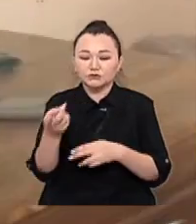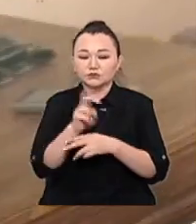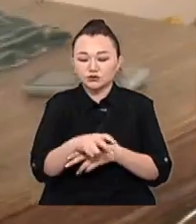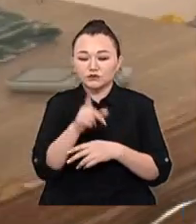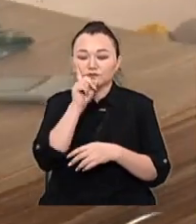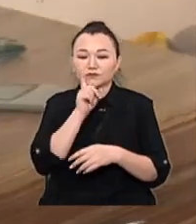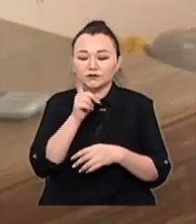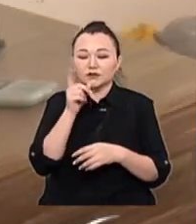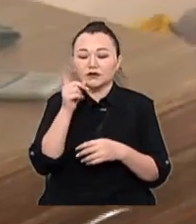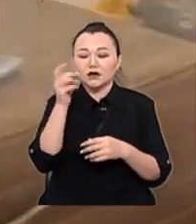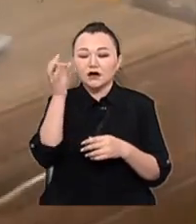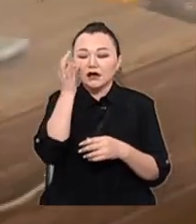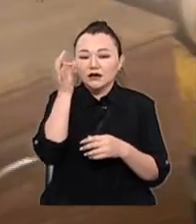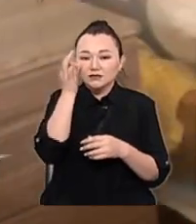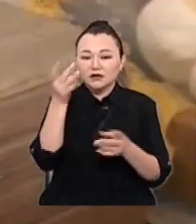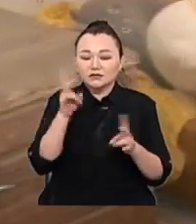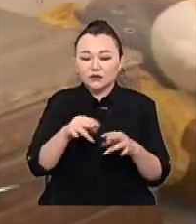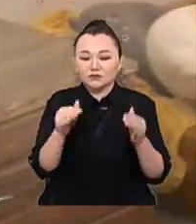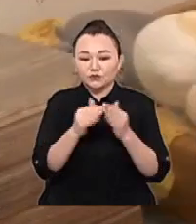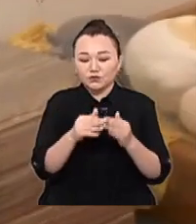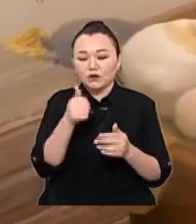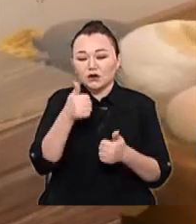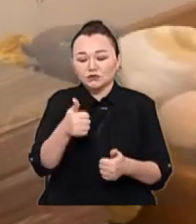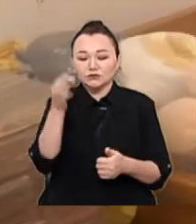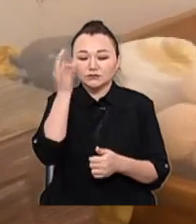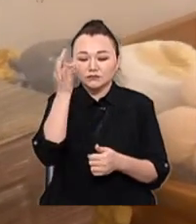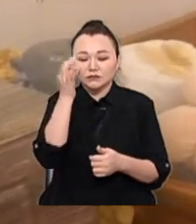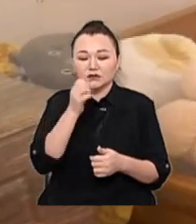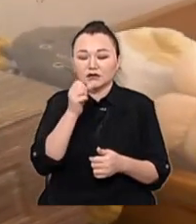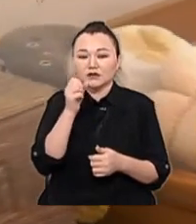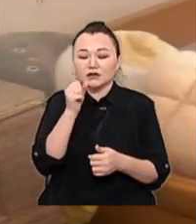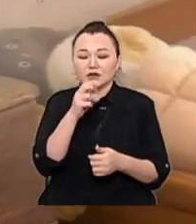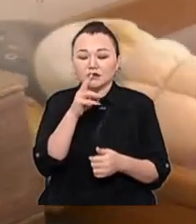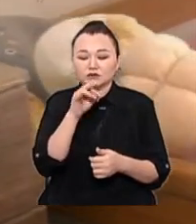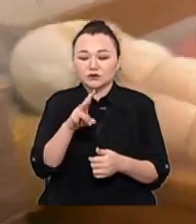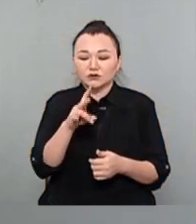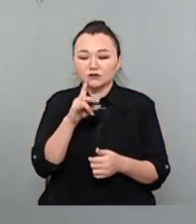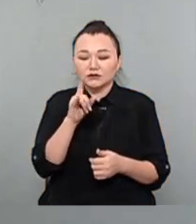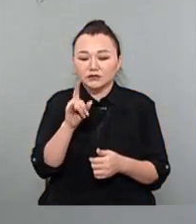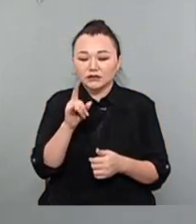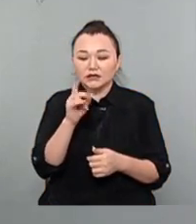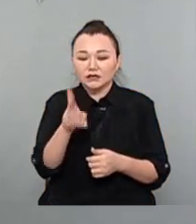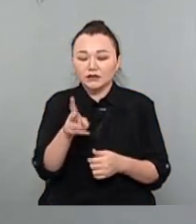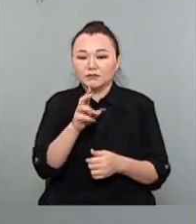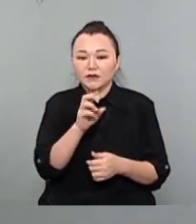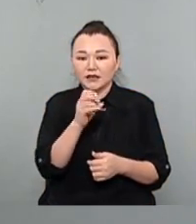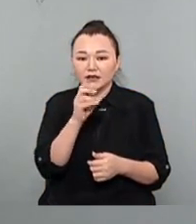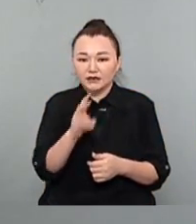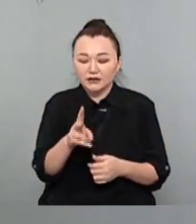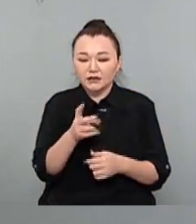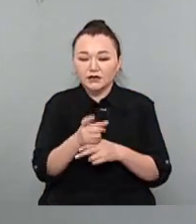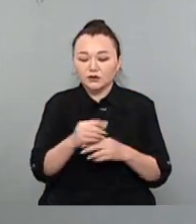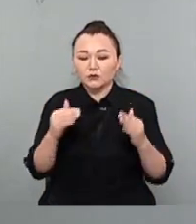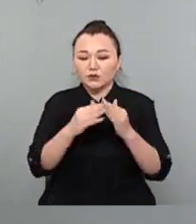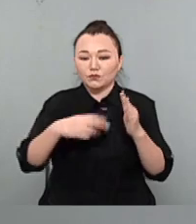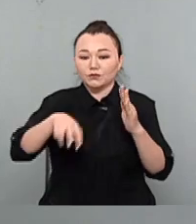тәтті естеліктер қалған құтты үй болды деп еске алады ақжолдық Берік Сәлімжанұлы. Мен тұратын подъезде бұл